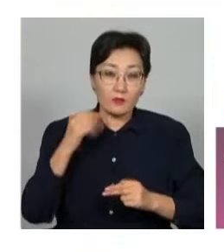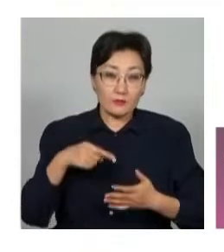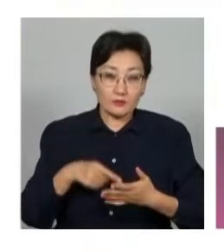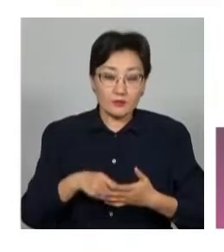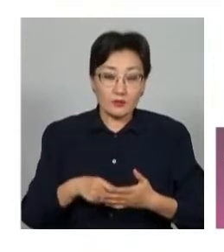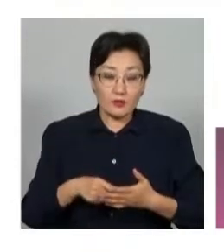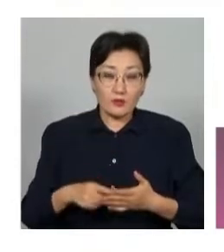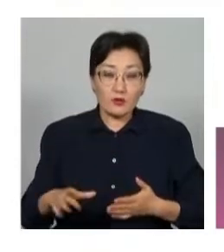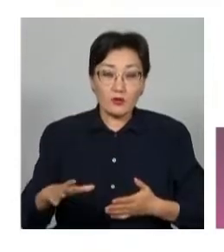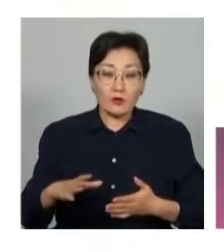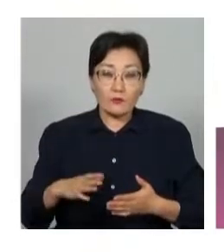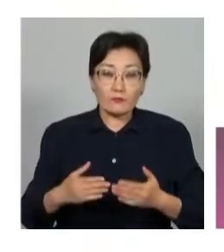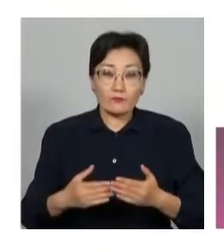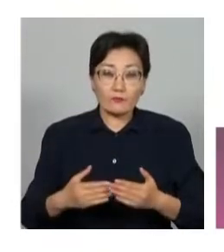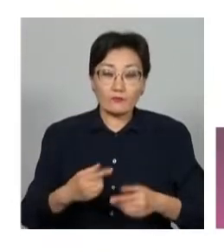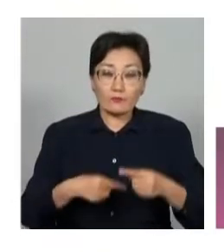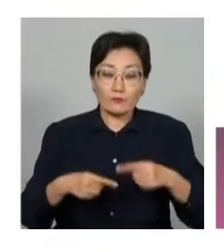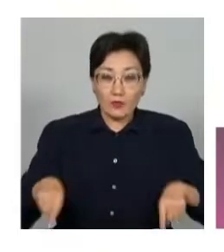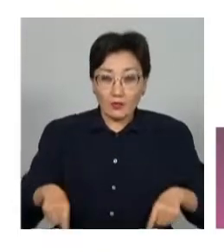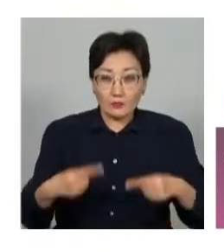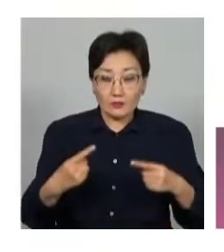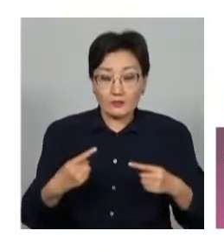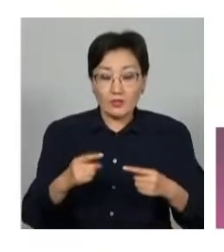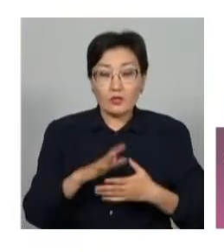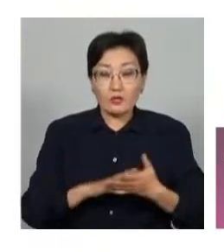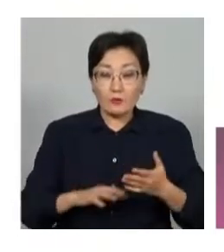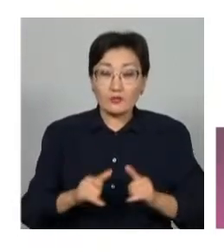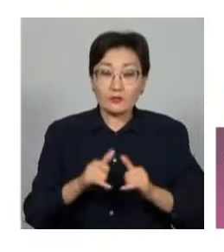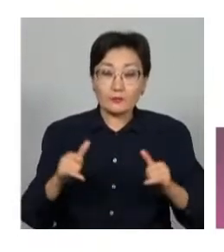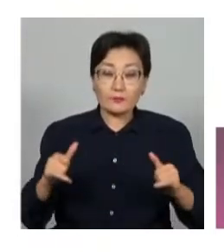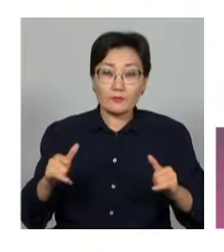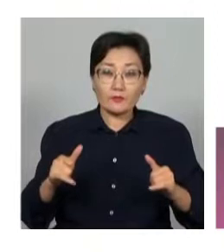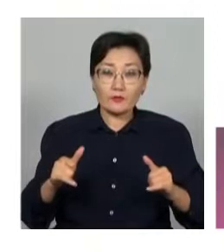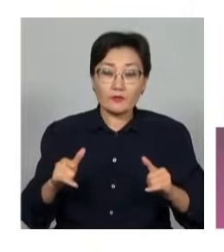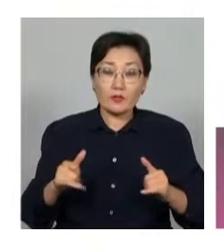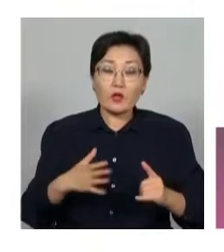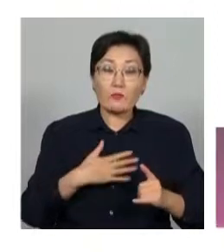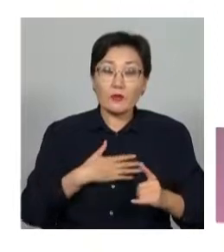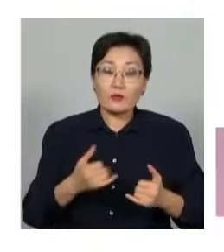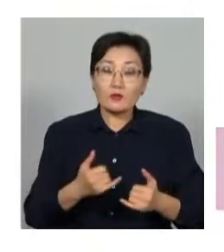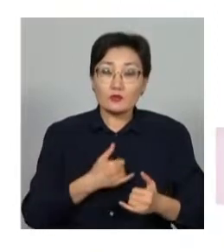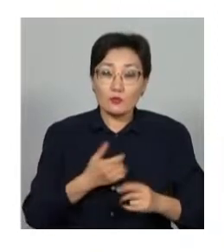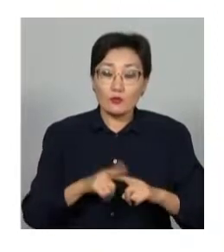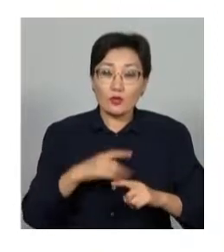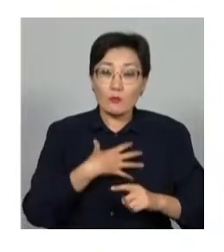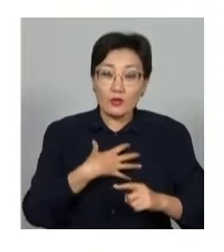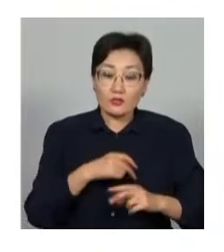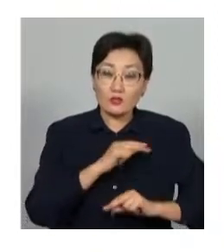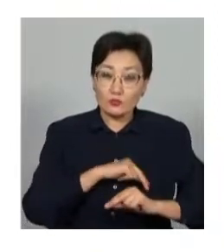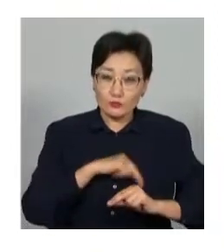Алматыны бұрынғы қалпына келтіріп, одан әрі дамытып көркейту менің үшін ең маңызды